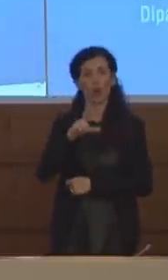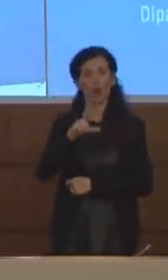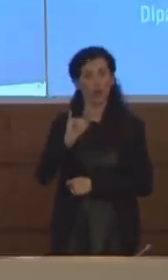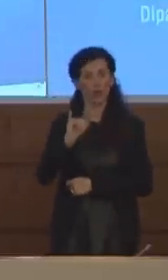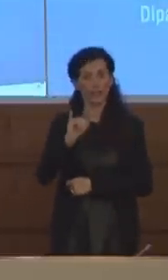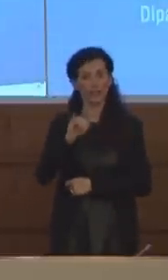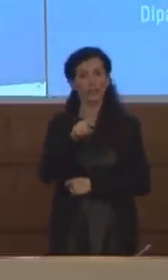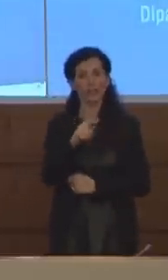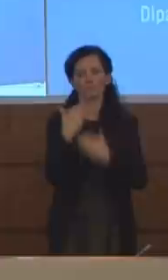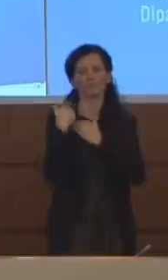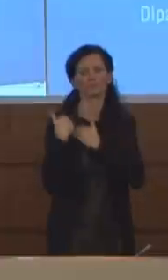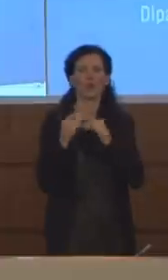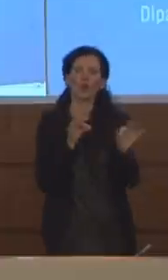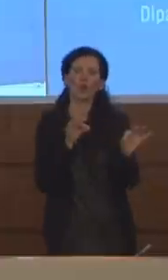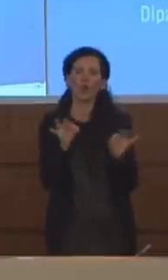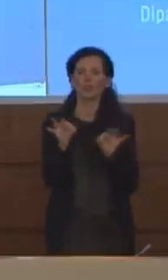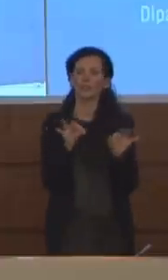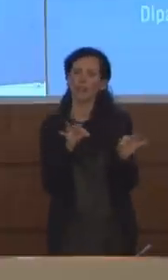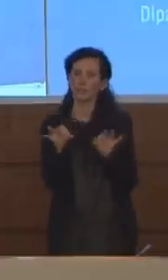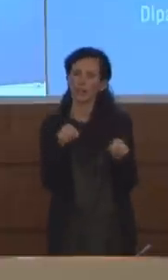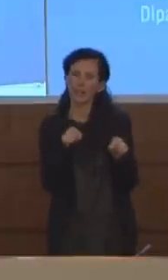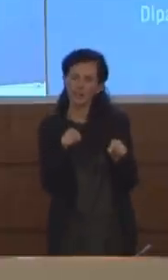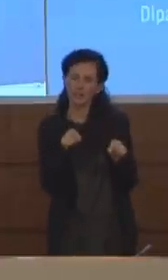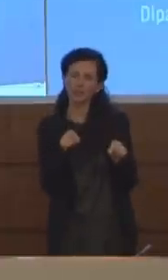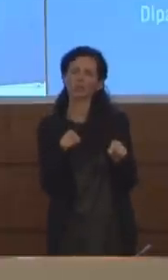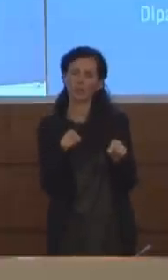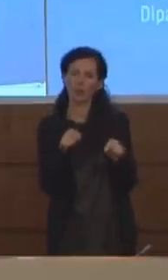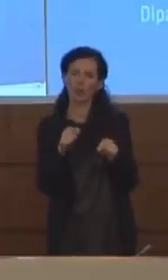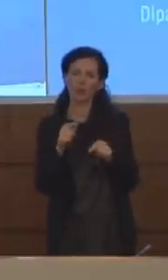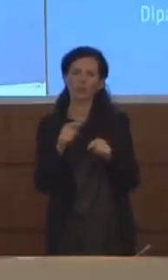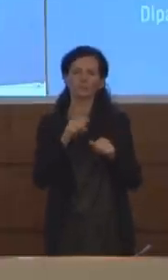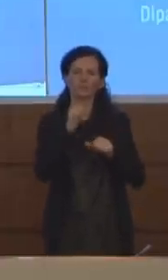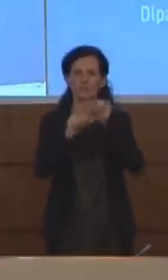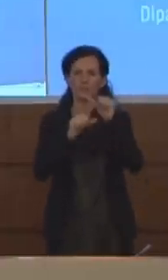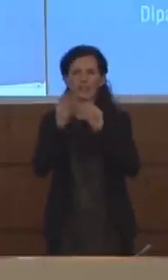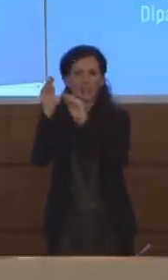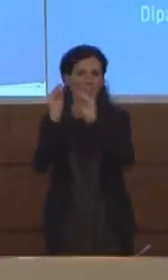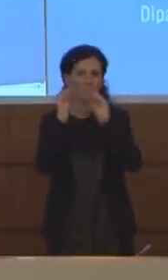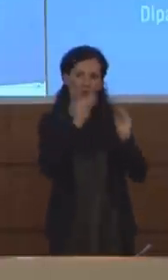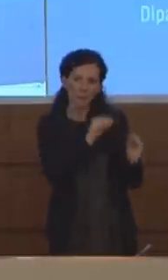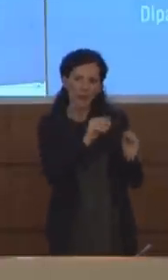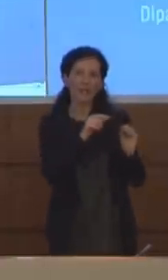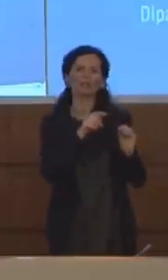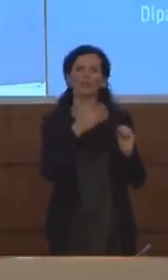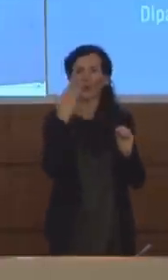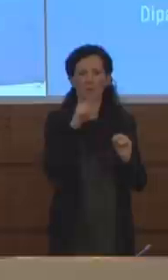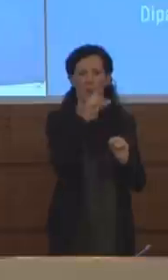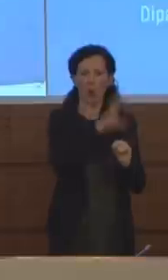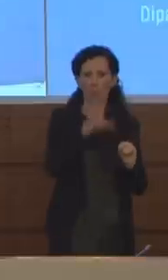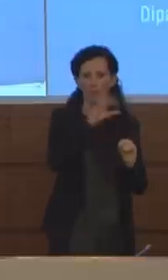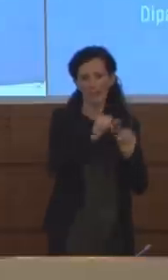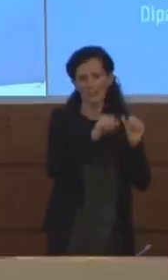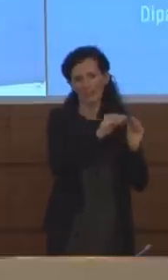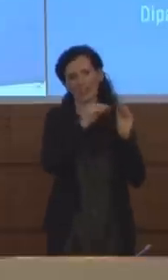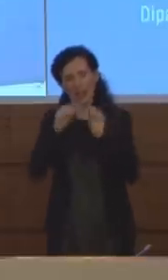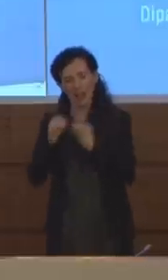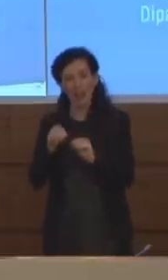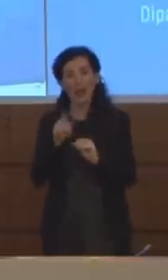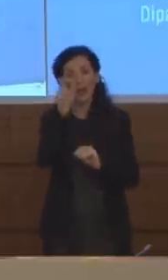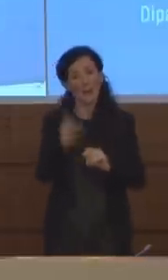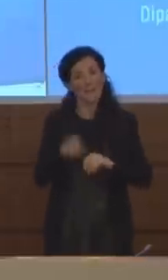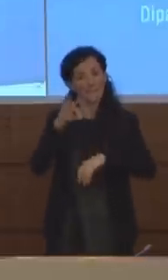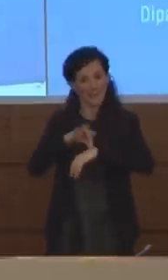coordinato tutte le attività di trasferimento dalla regione lombardia e anche questa operazione di rientro il paziente